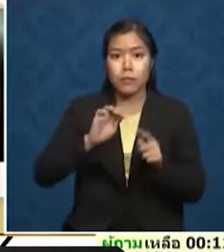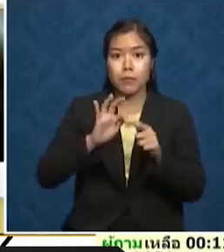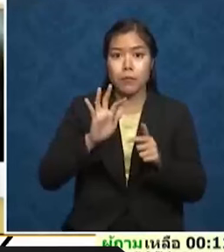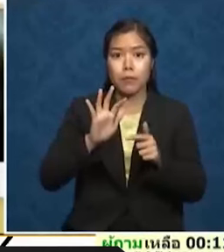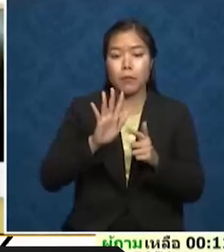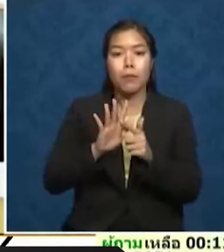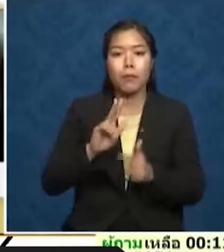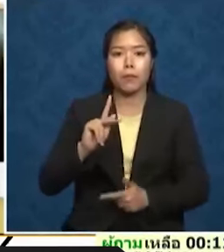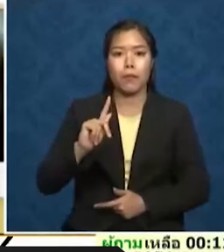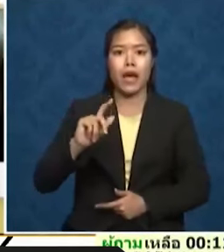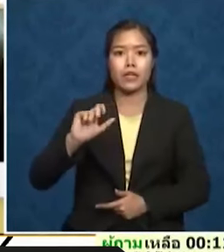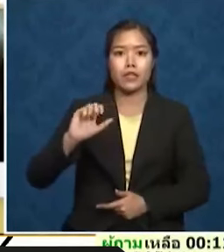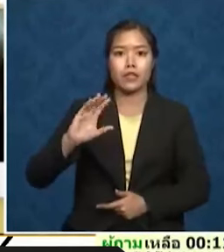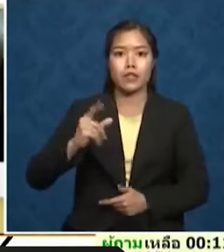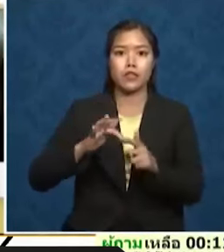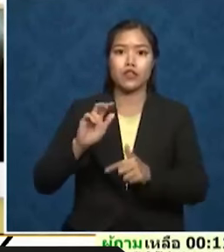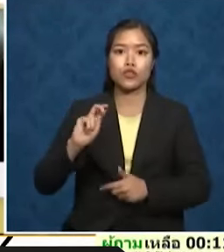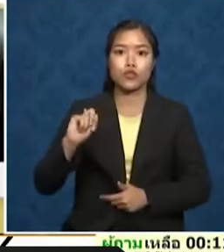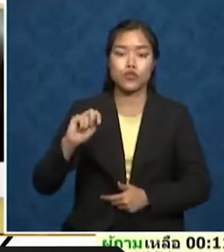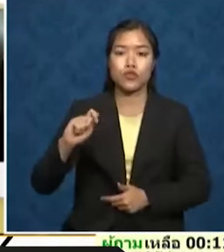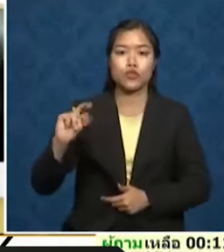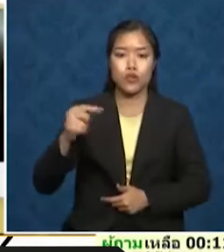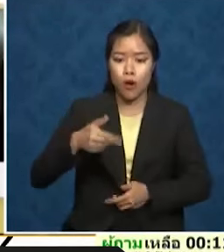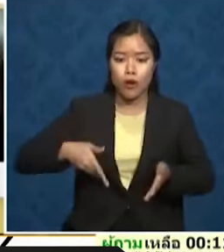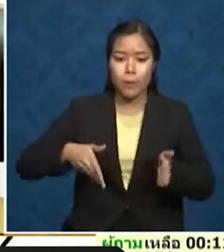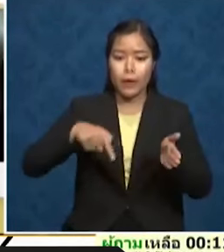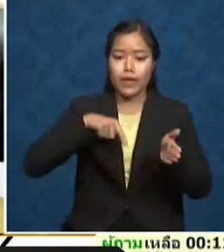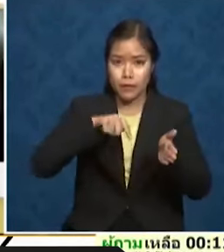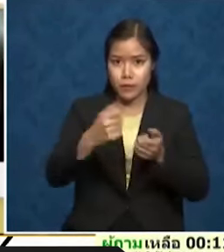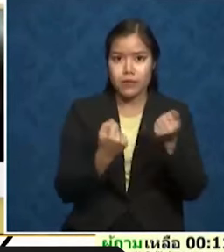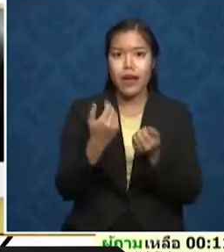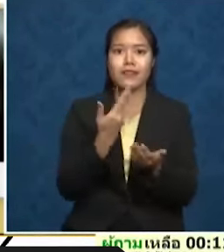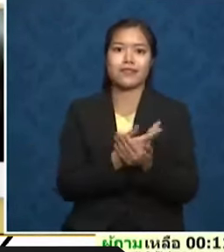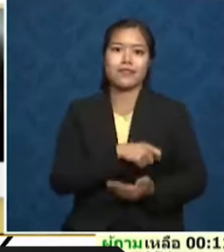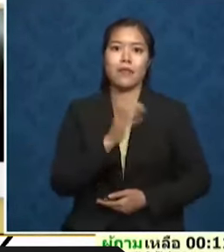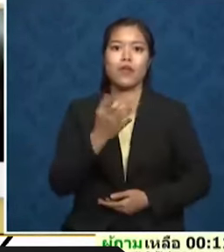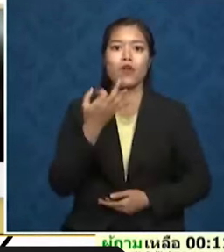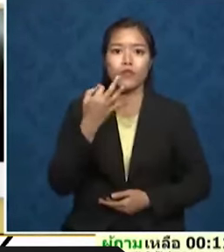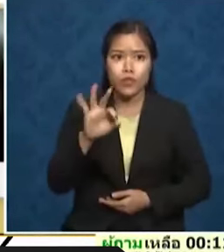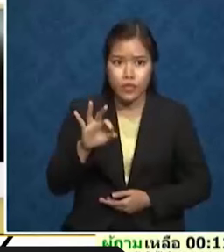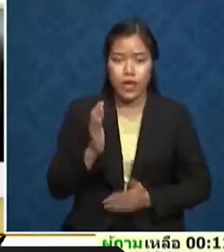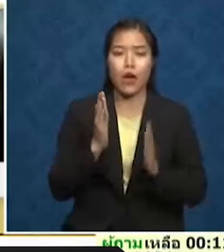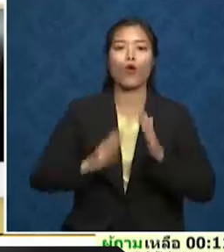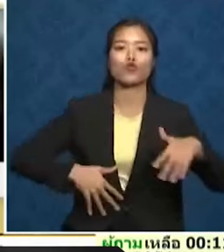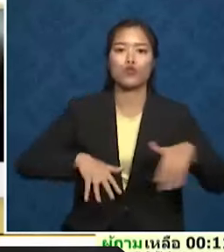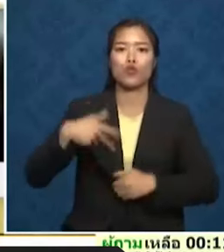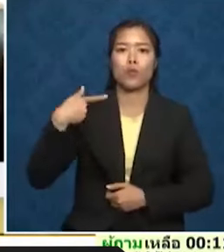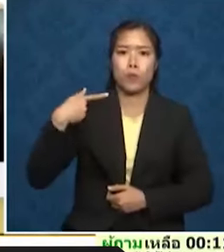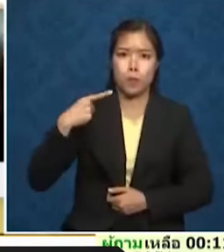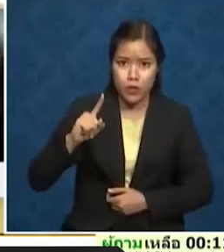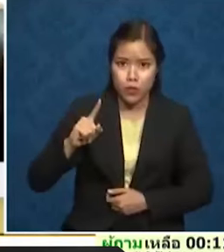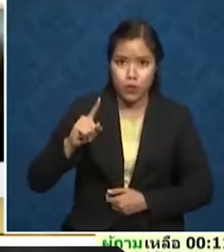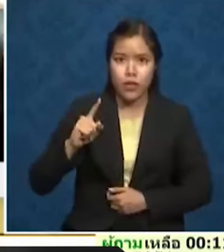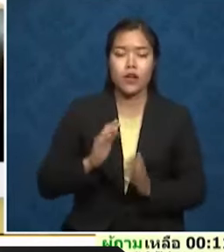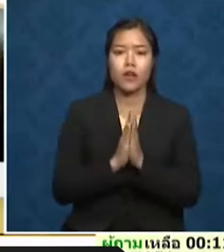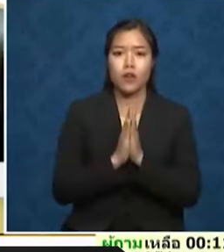โดยไม่เก็บค่าผ่านทางจนกว่าการก่อสร้างจะเสร็จสมบูรณ์นั้นก็ถือว่าประชาชนได้รับประโยชน์และได้รับความสะดวกเป็นอย่างมาก